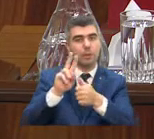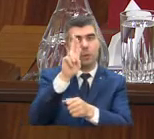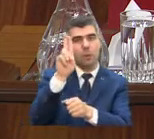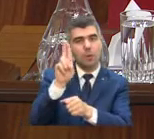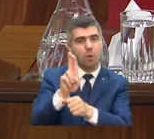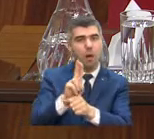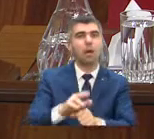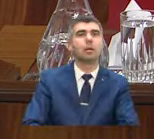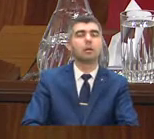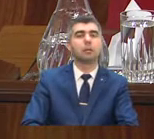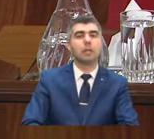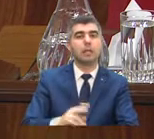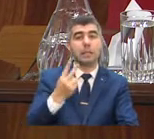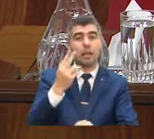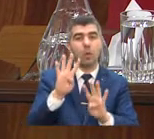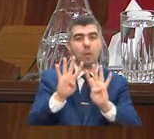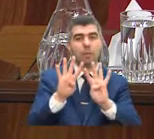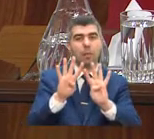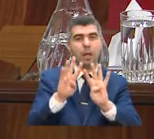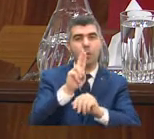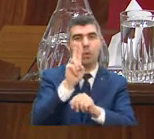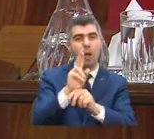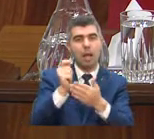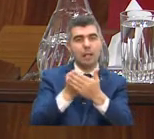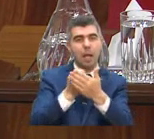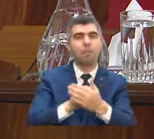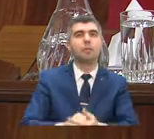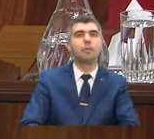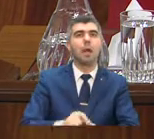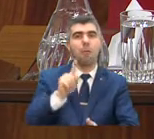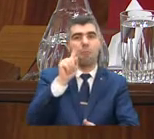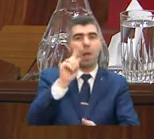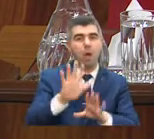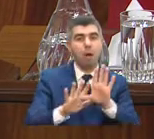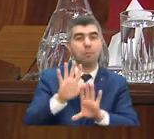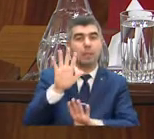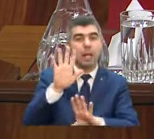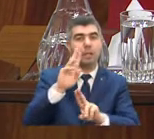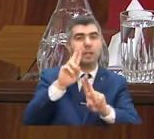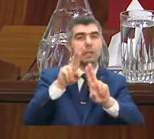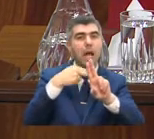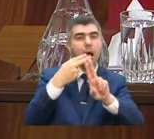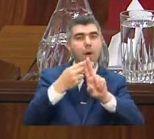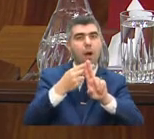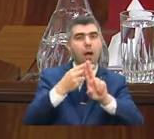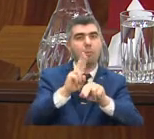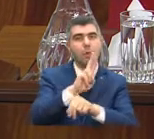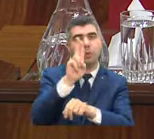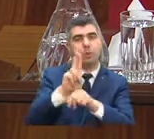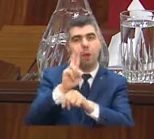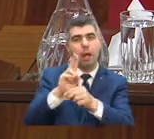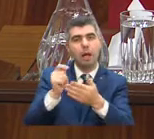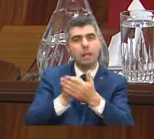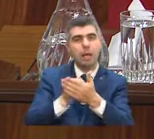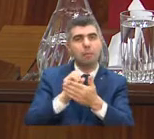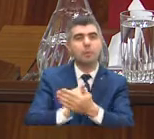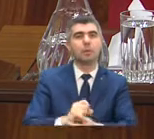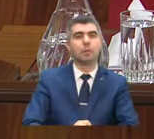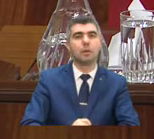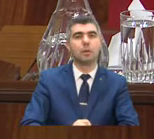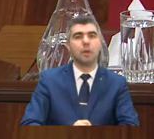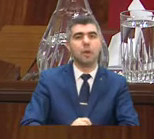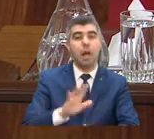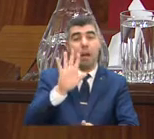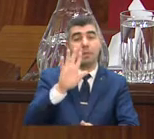شفويا، 82 سؤالا كتابيا، 115 جوابا عن أسئلة كتابية، وتم سحب